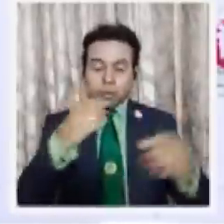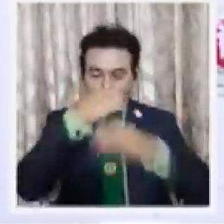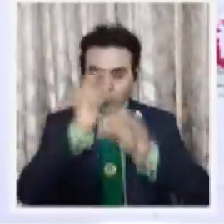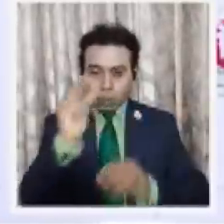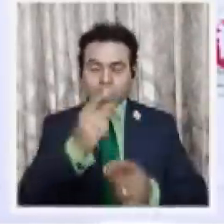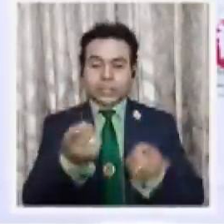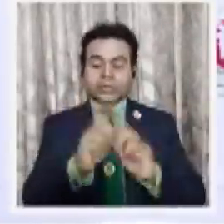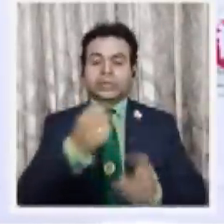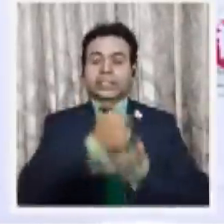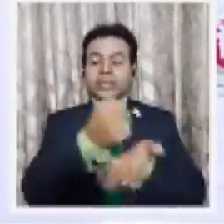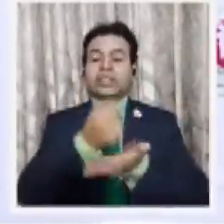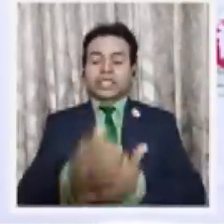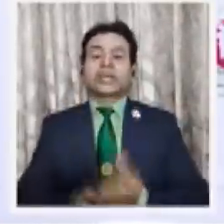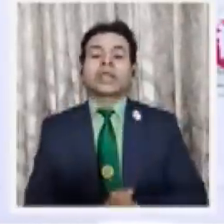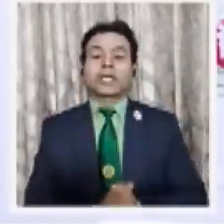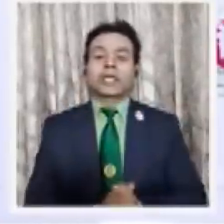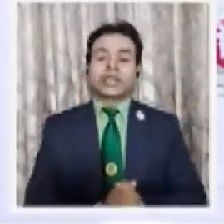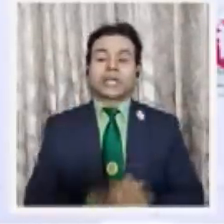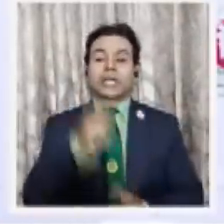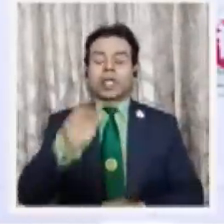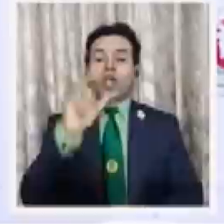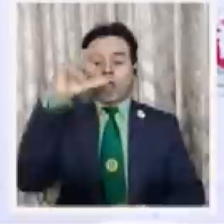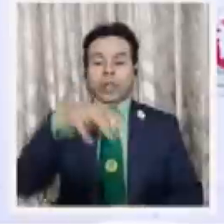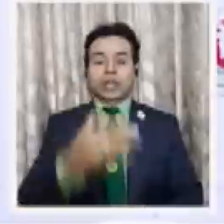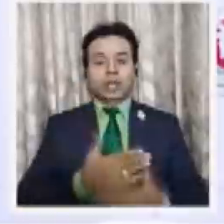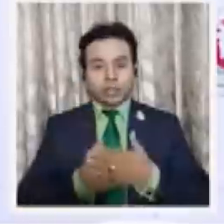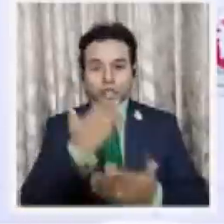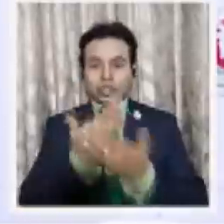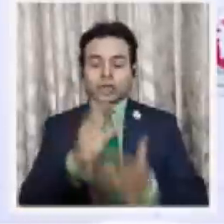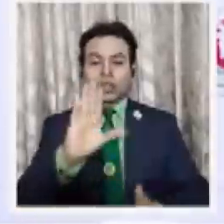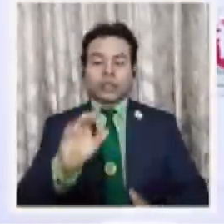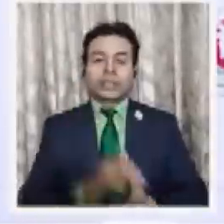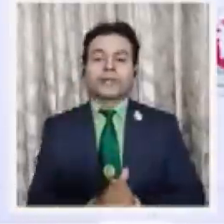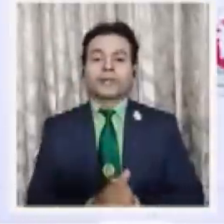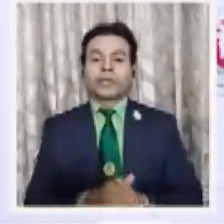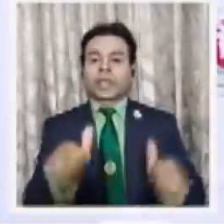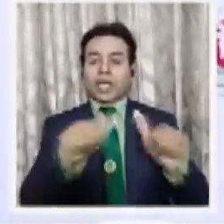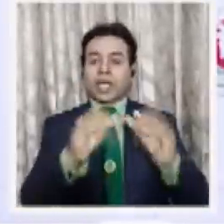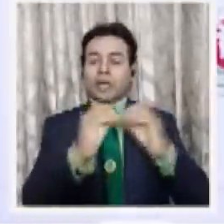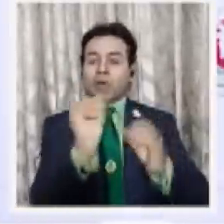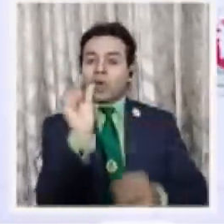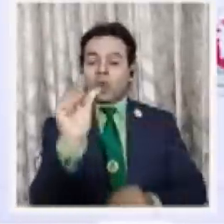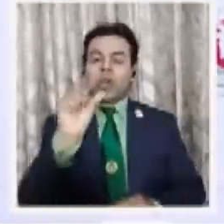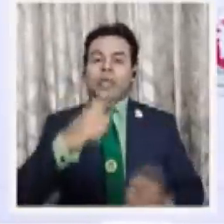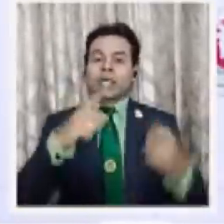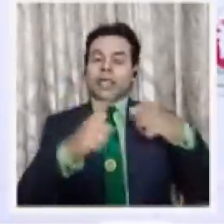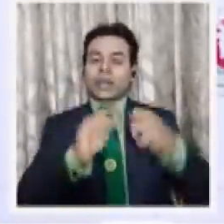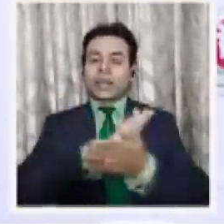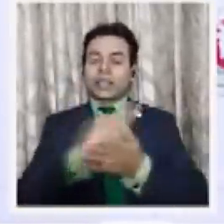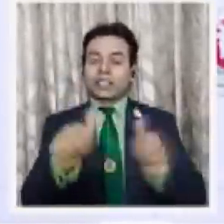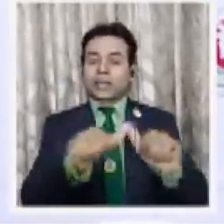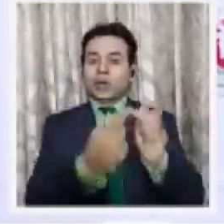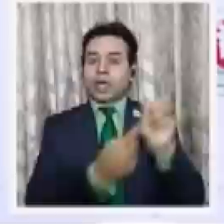সংযোজন করা হয় যা 18/7/2020 খ্রিস্টাব্দে আনুষ্ঠানিকভাবে উদ্বোধন করা হয়েছে। অনেক অনেক কৃতজ্ঞতা